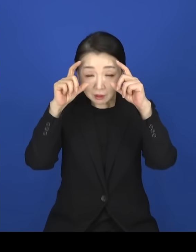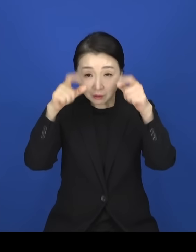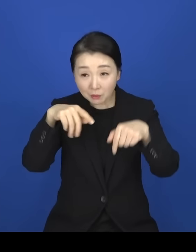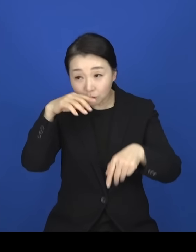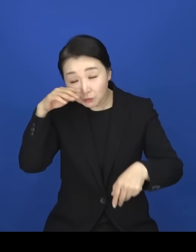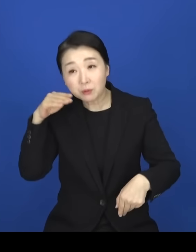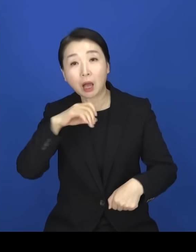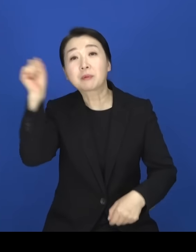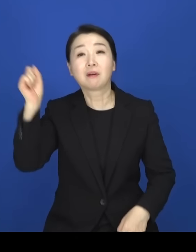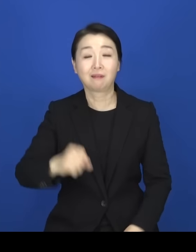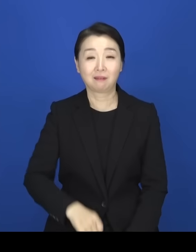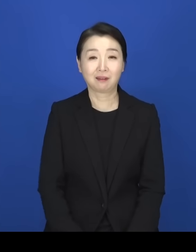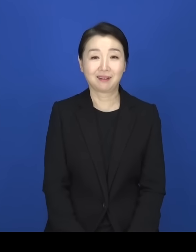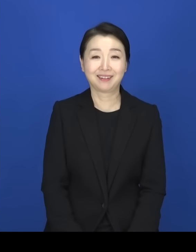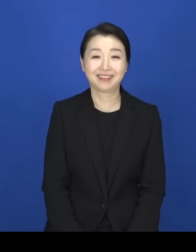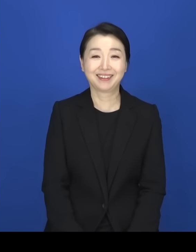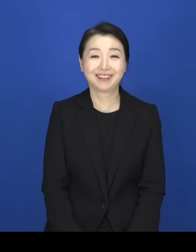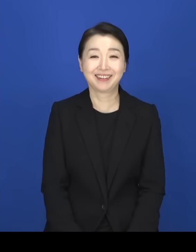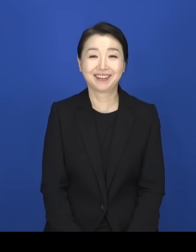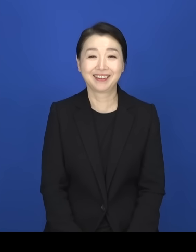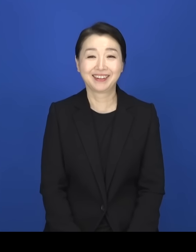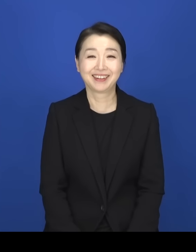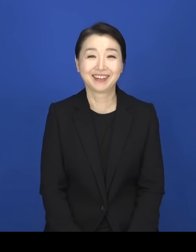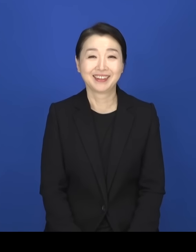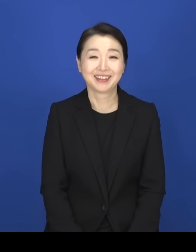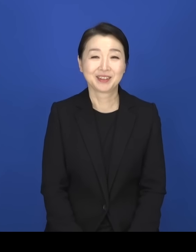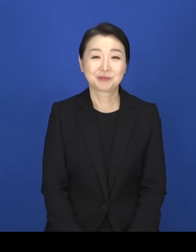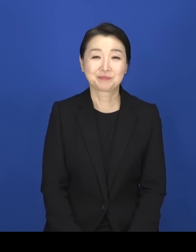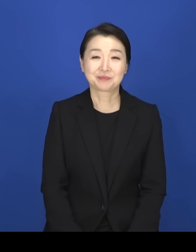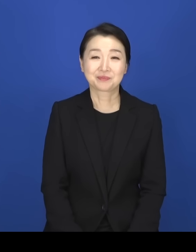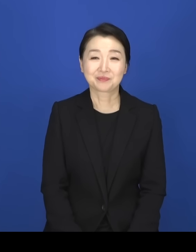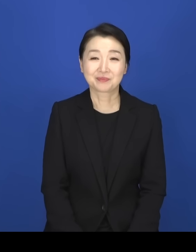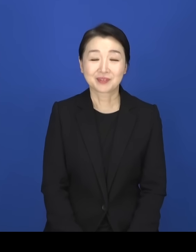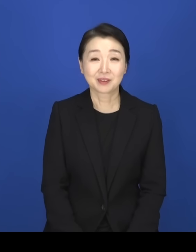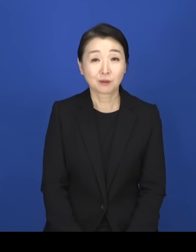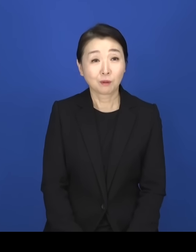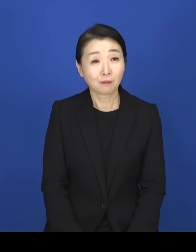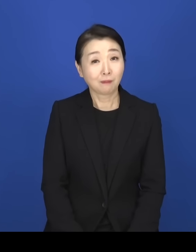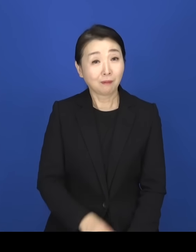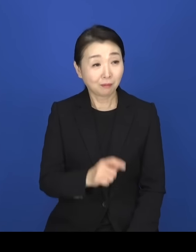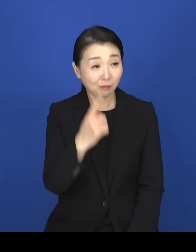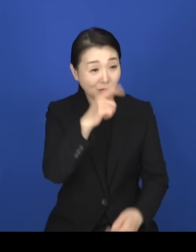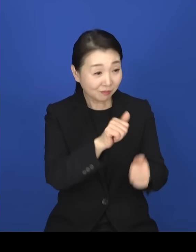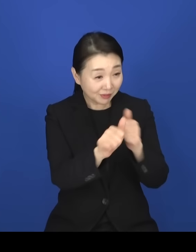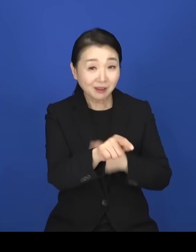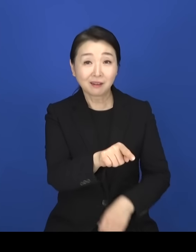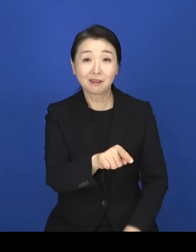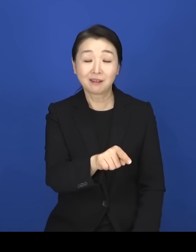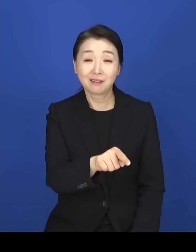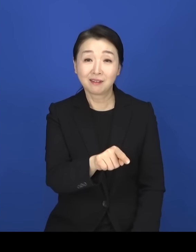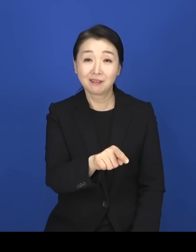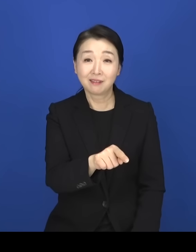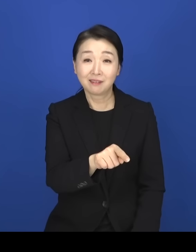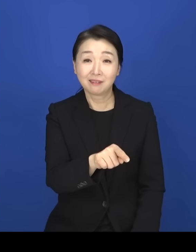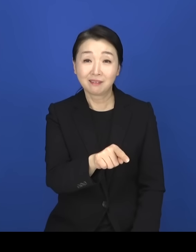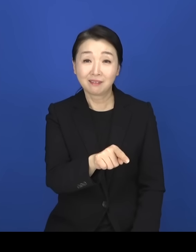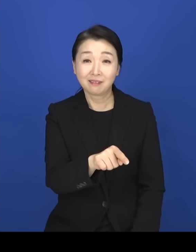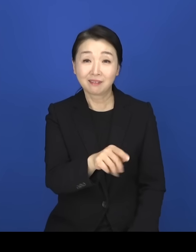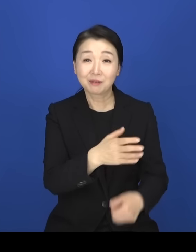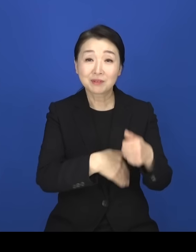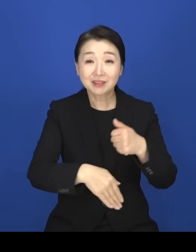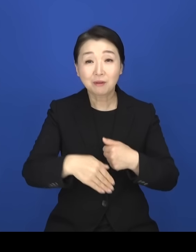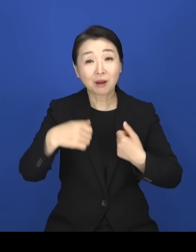벗고 눈 비볐는데 합격했거든요. 박휘수. 네. 아, 그런 걸로 치면 너무나도 그러니까요. 힘드네. 그러니까 어떻게 뭘 하셨어요? 아, 저